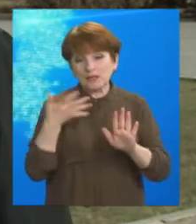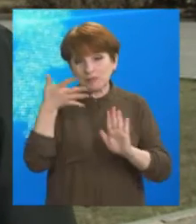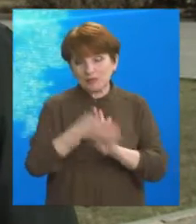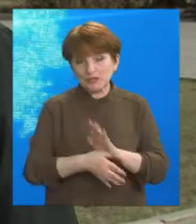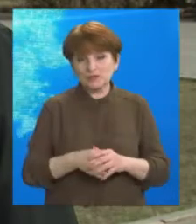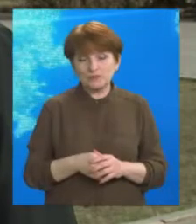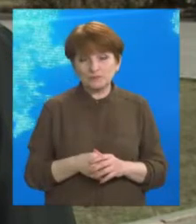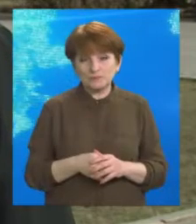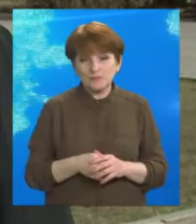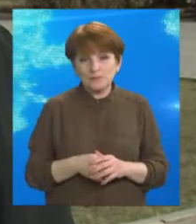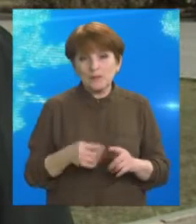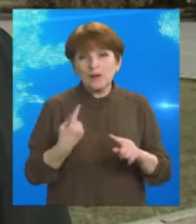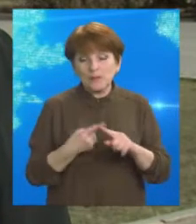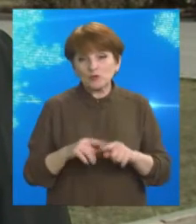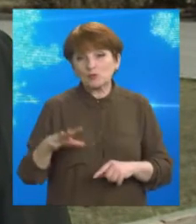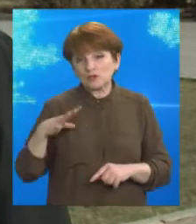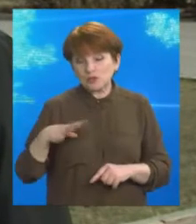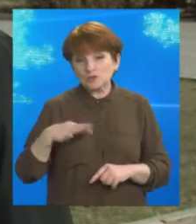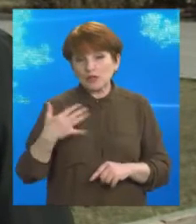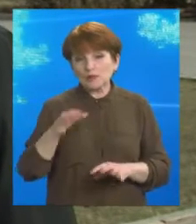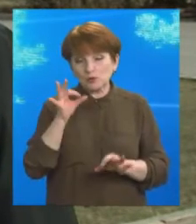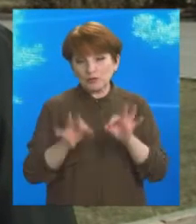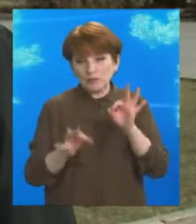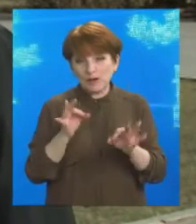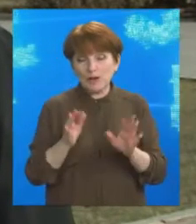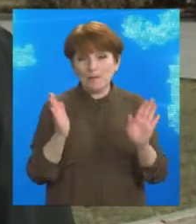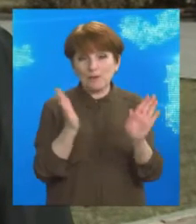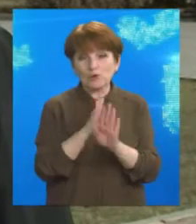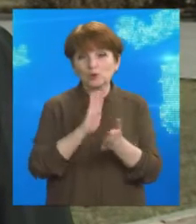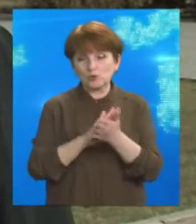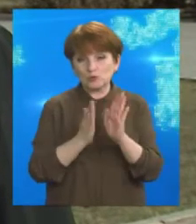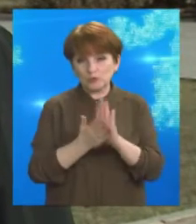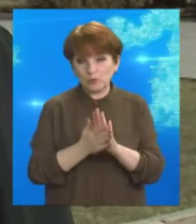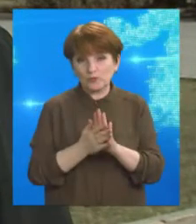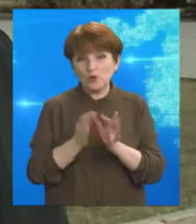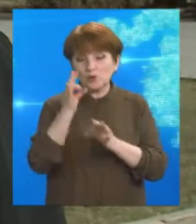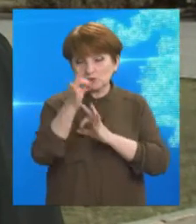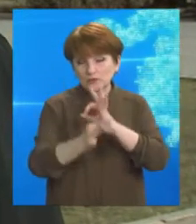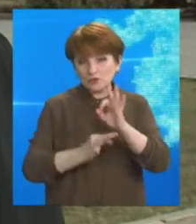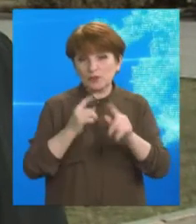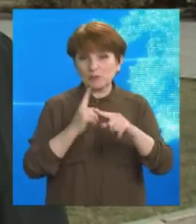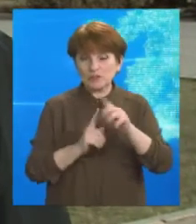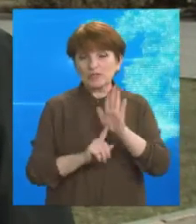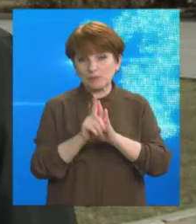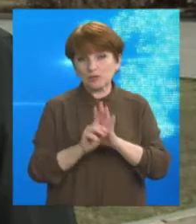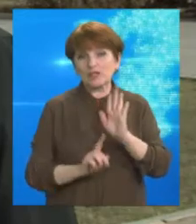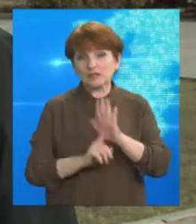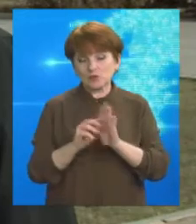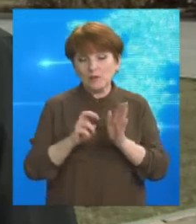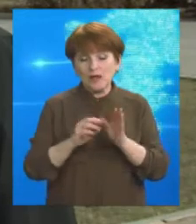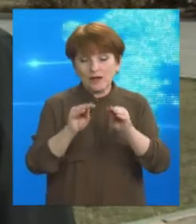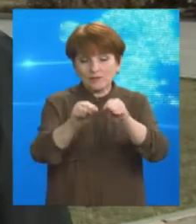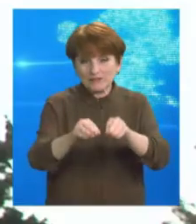потрачены зря. Поэтому дождемся нормальных круглосуточных положительных температур, вот, и приступим к высадке с